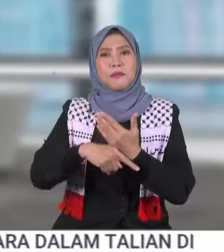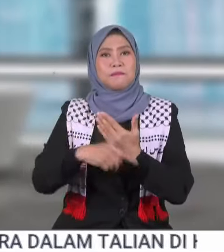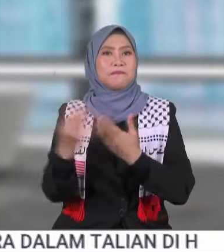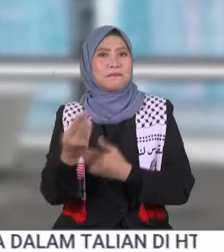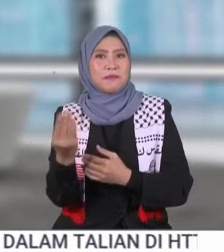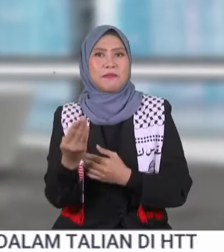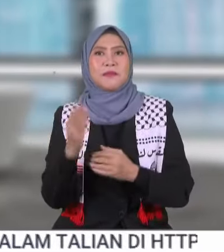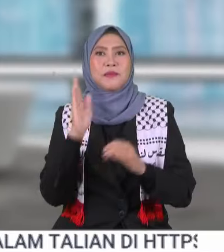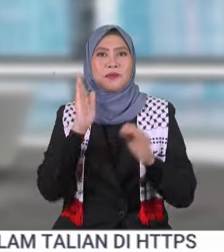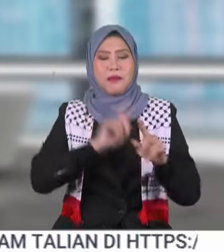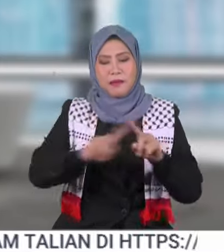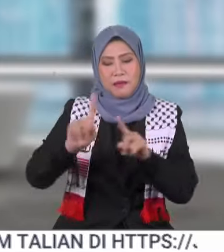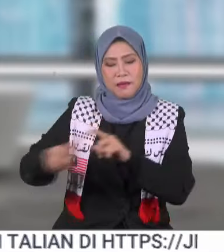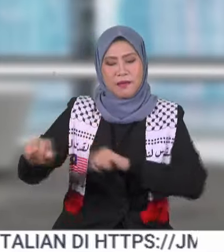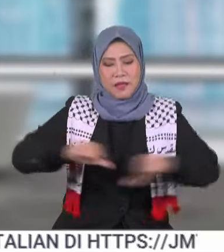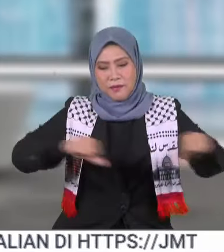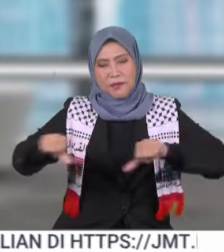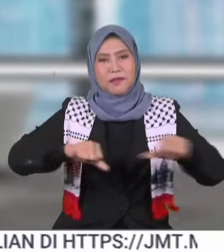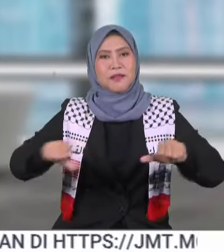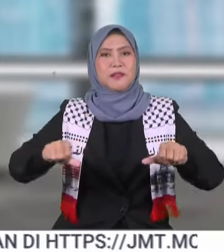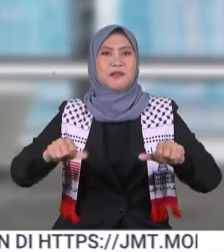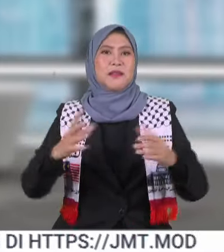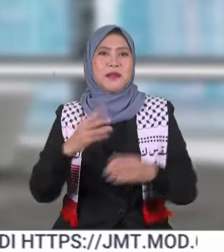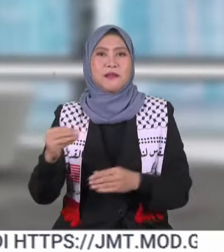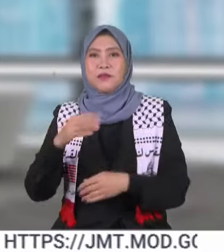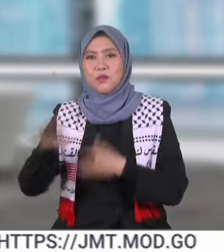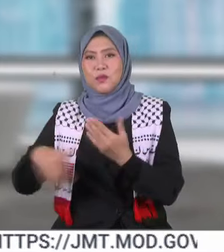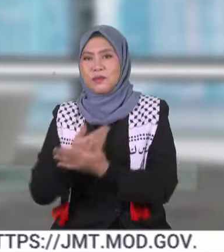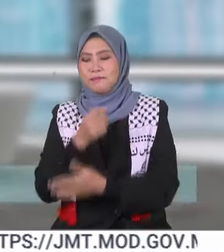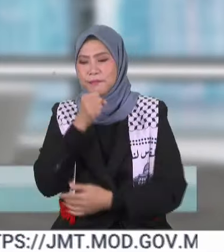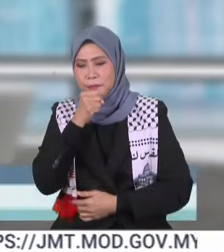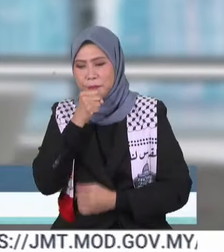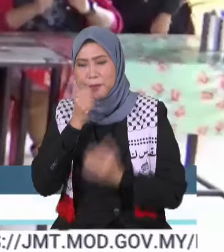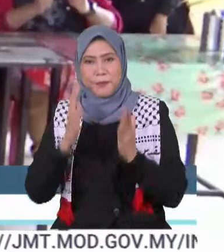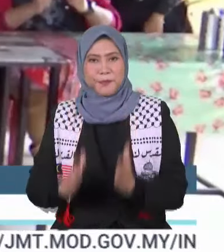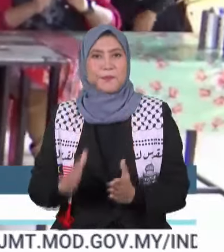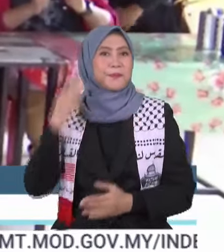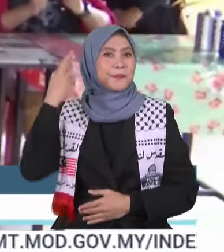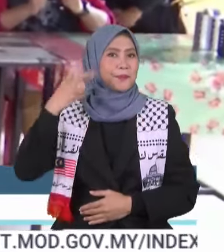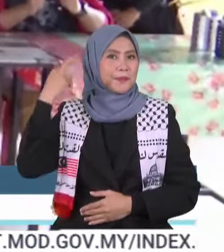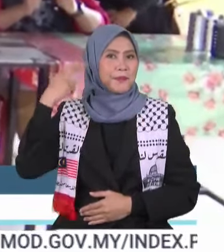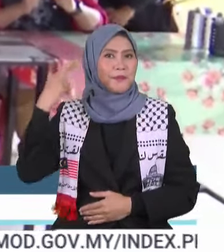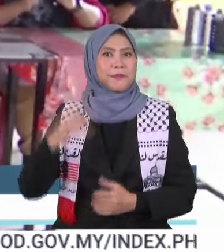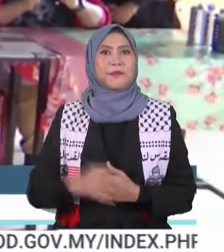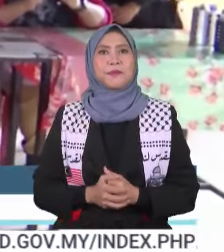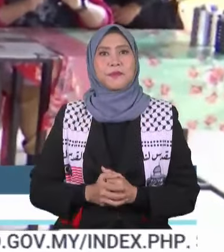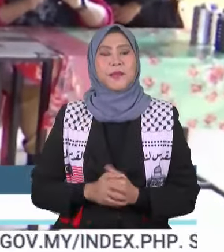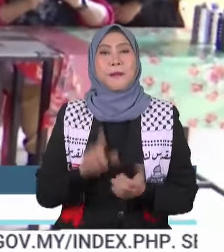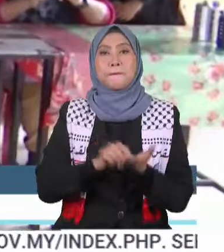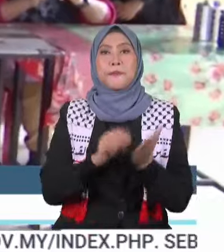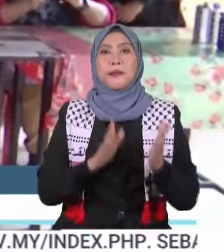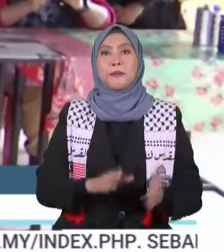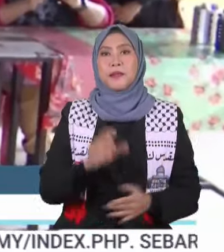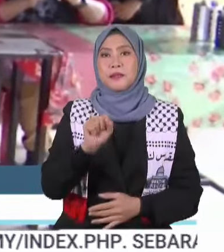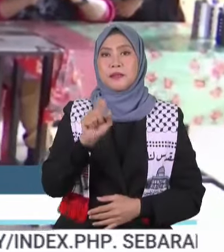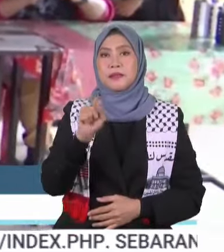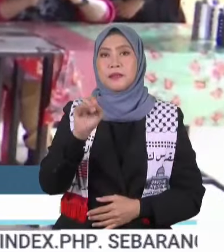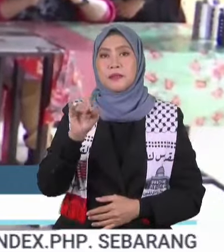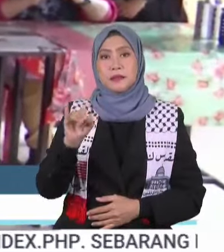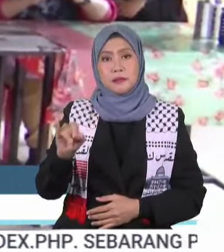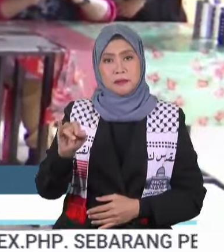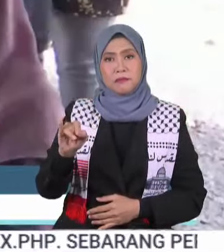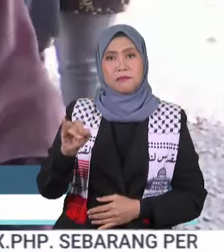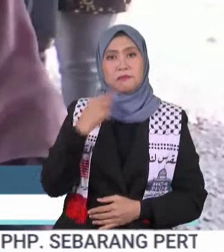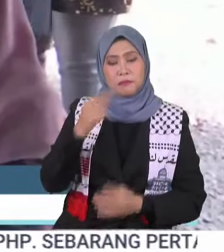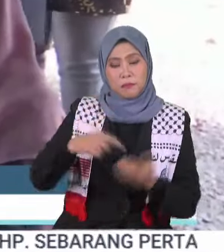pelbagai aktiviti menarik melibatkan kesemua juru hebah radio itu penerbitnya Siti Rubiah Abu Siran